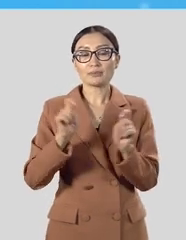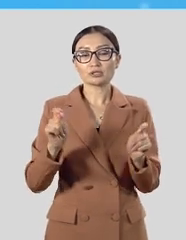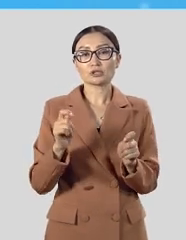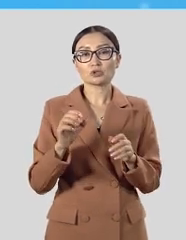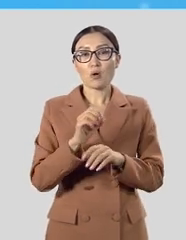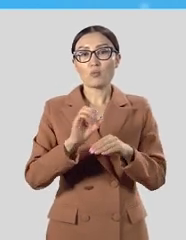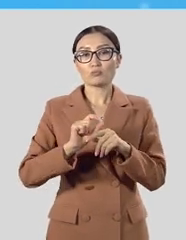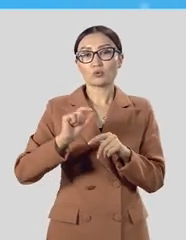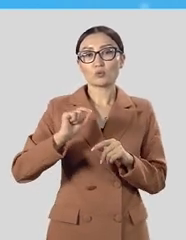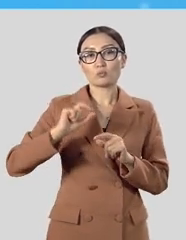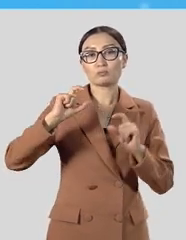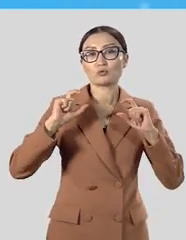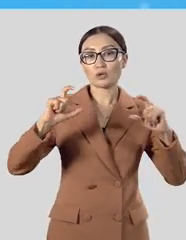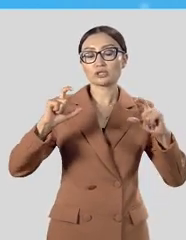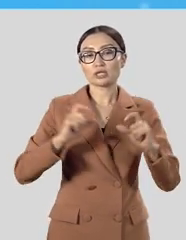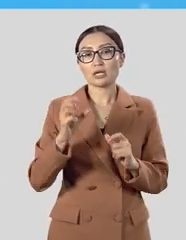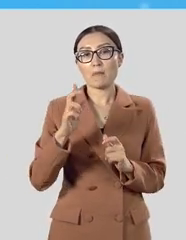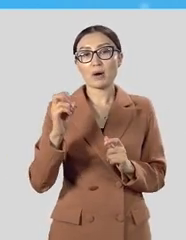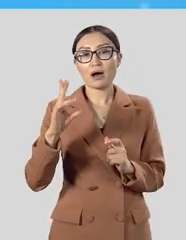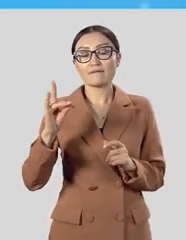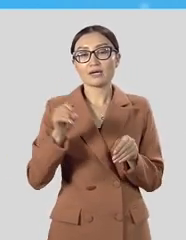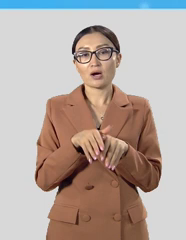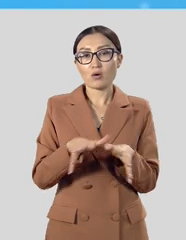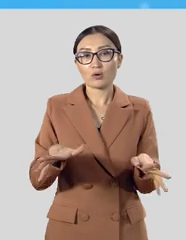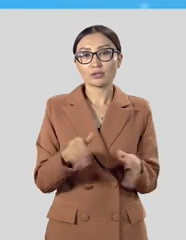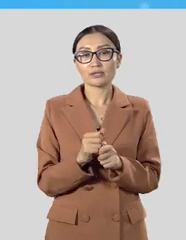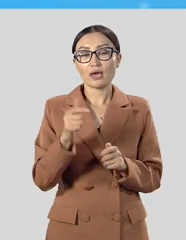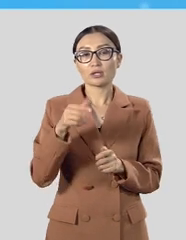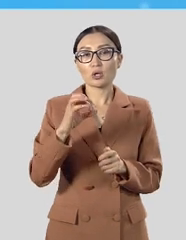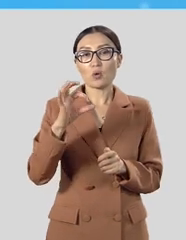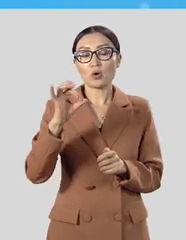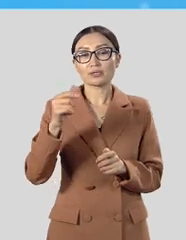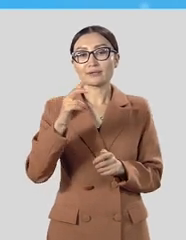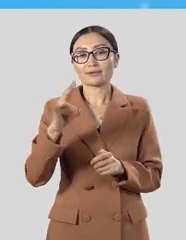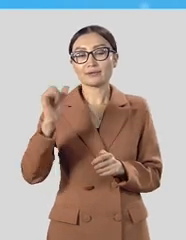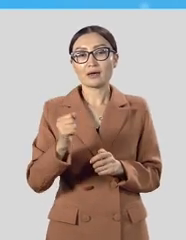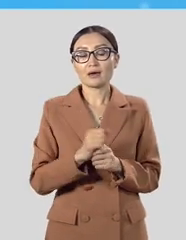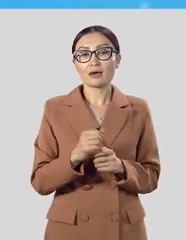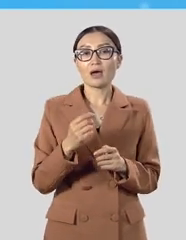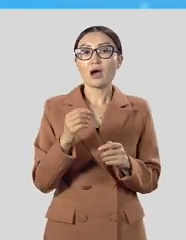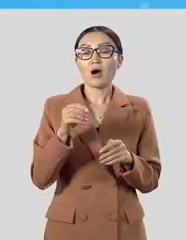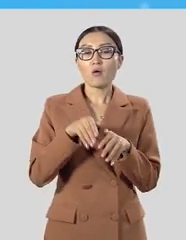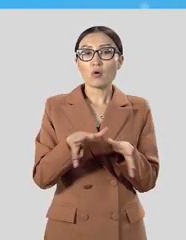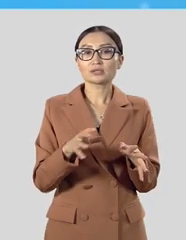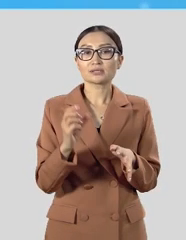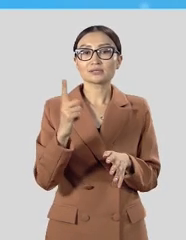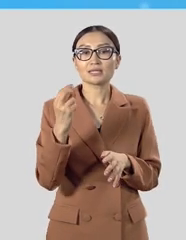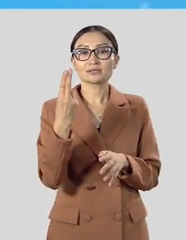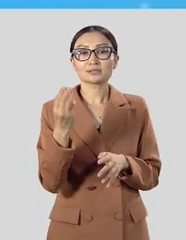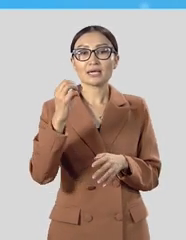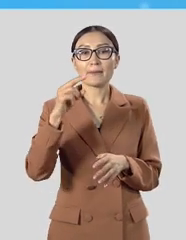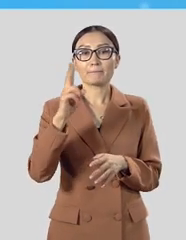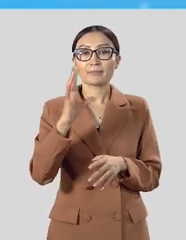и придаточных корней. Корневые клубни, например, у георгина, ятрышника, пятнистого. Корни-зацепки – это